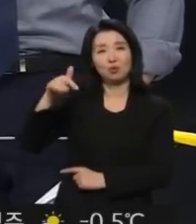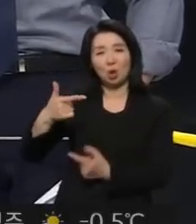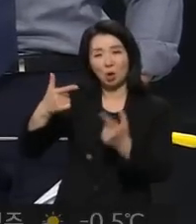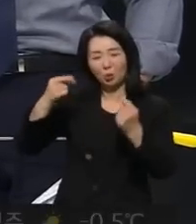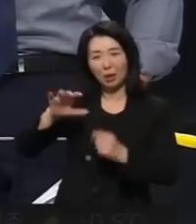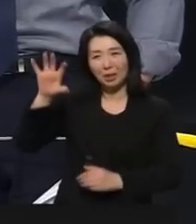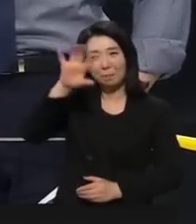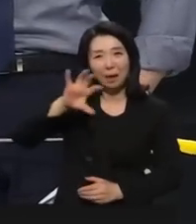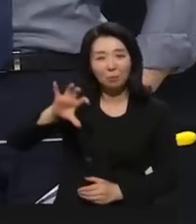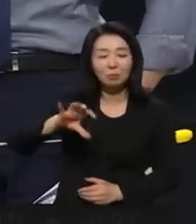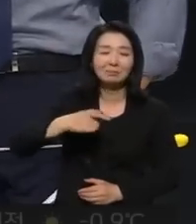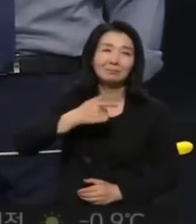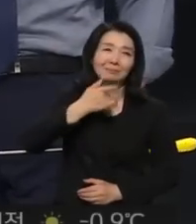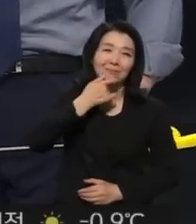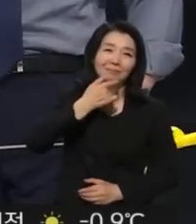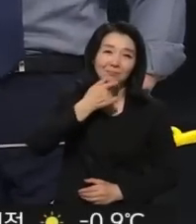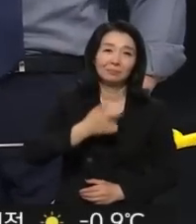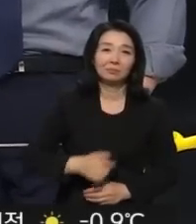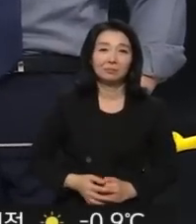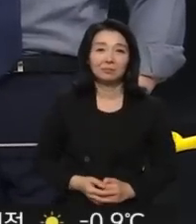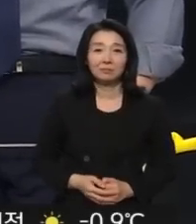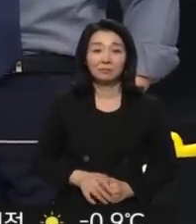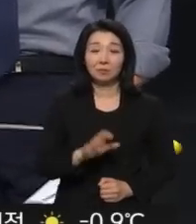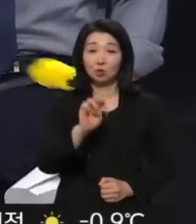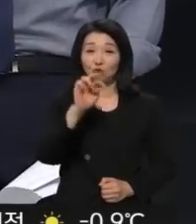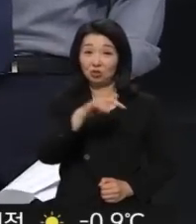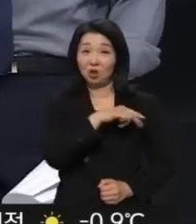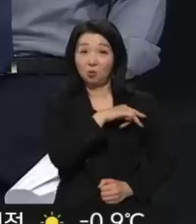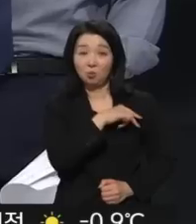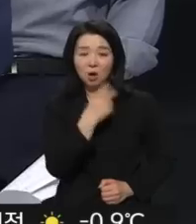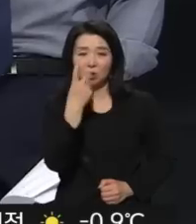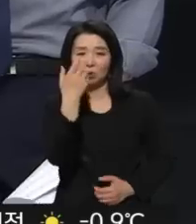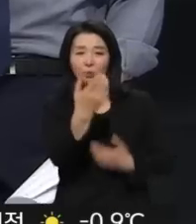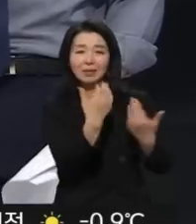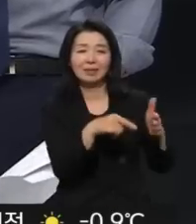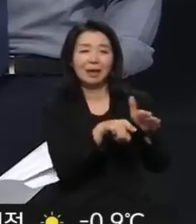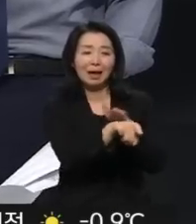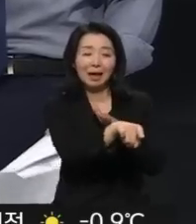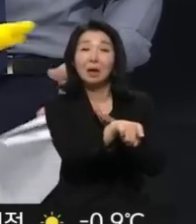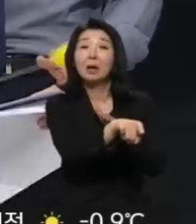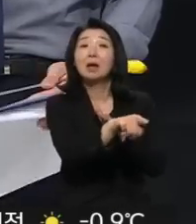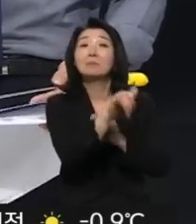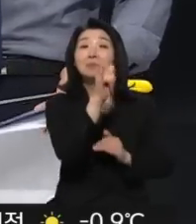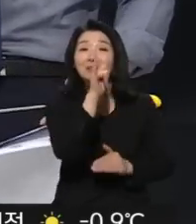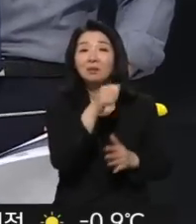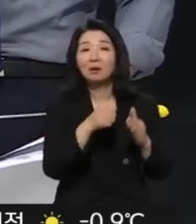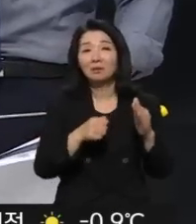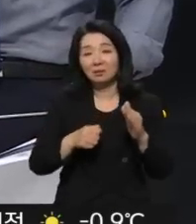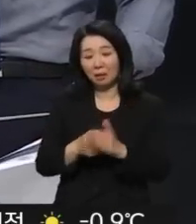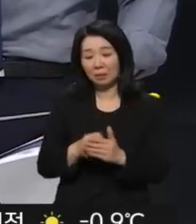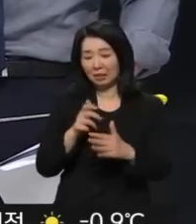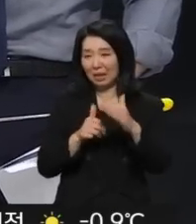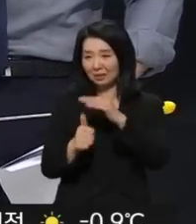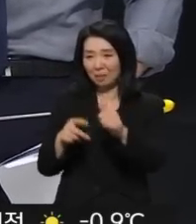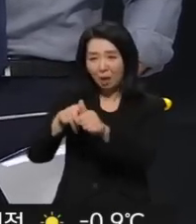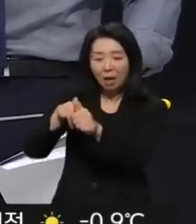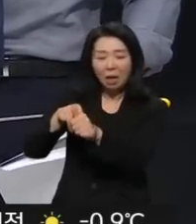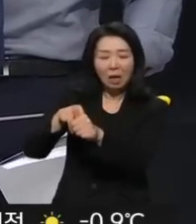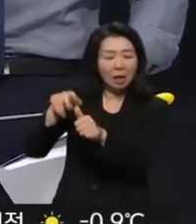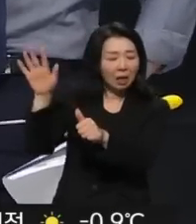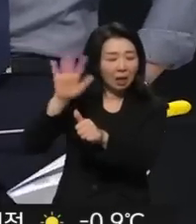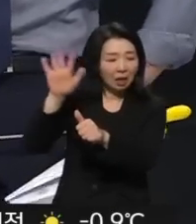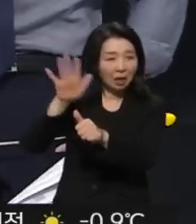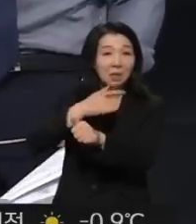사례를 반복하고 싶지 않은 듯합니다. 유 전 의원이 여론조사에서 앞서서 이 당대표에 오르는 상황은 상상하고